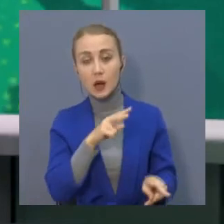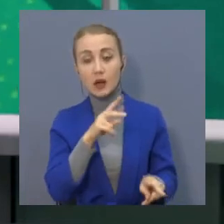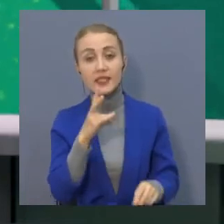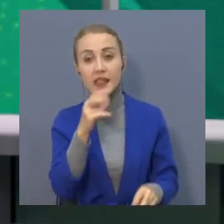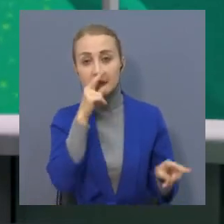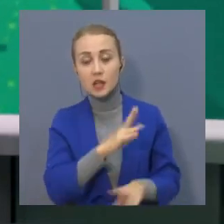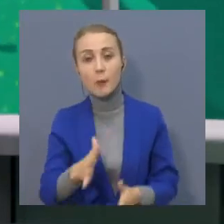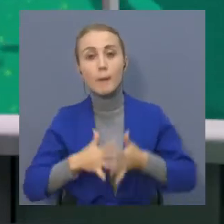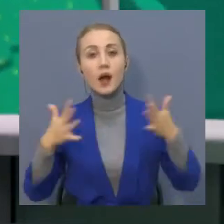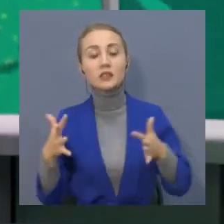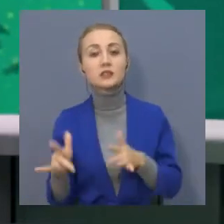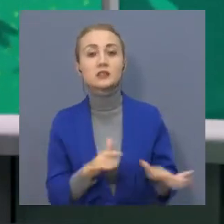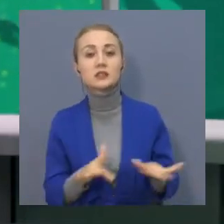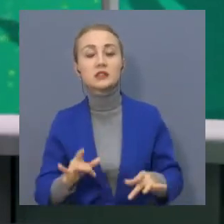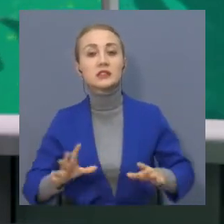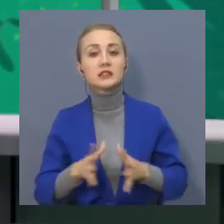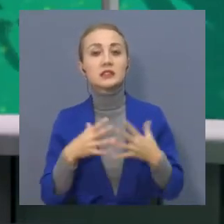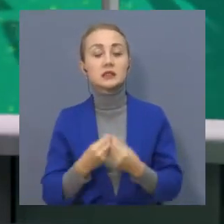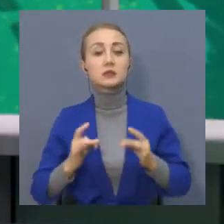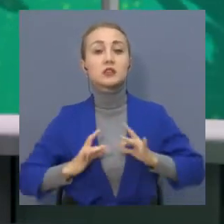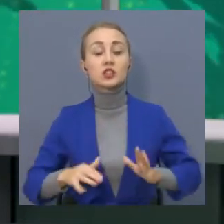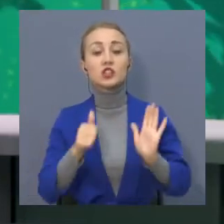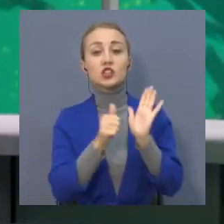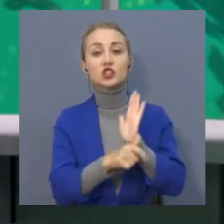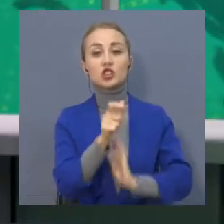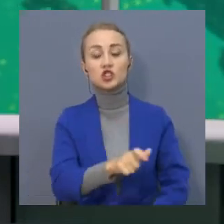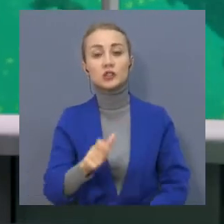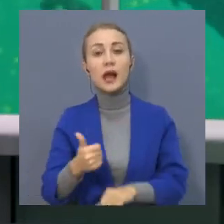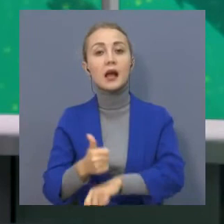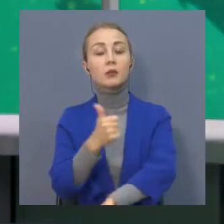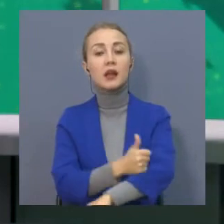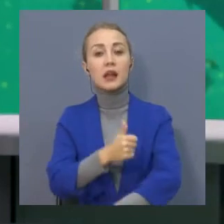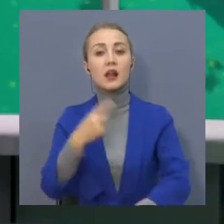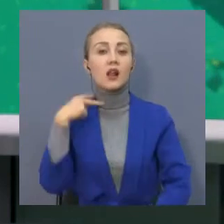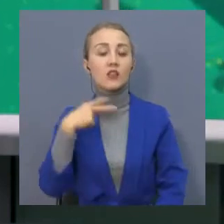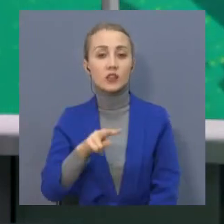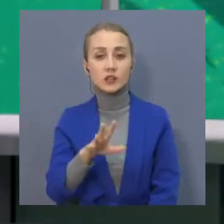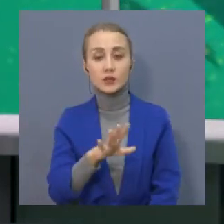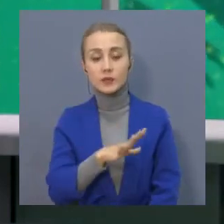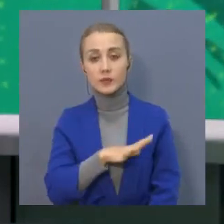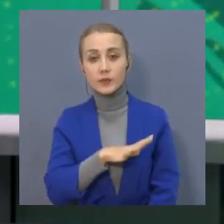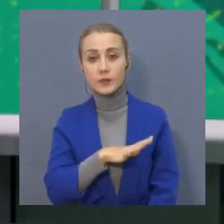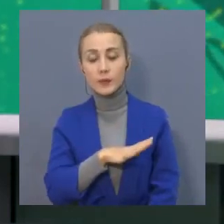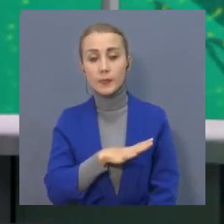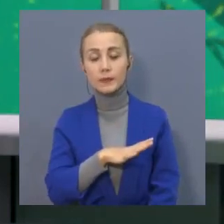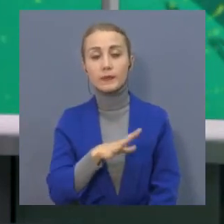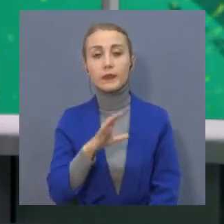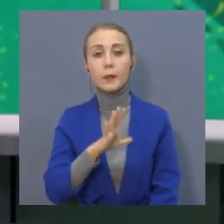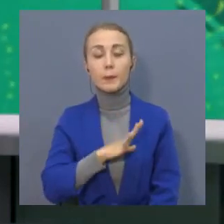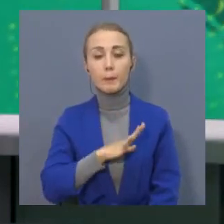тартылды. 60 азамат әкімшілік қамауға алынды, 68-ні ескерту жасалды, сондай-ақ 130-ына айыппұл салынды.